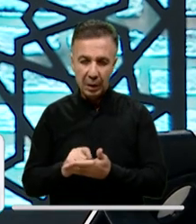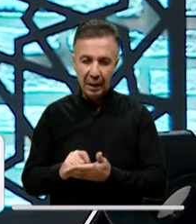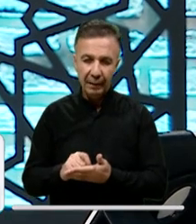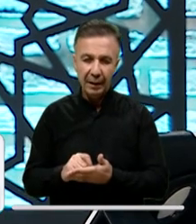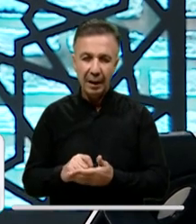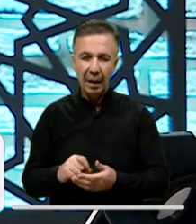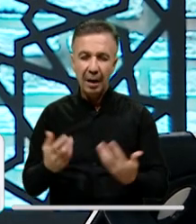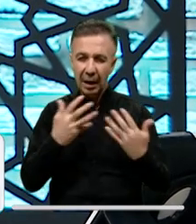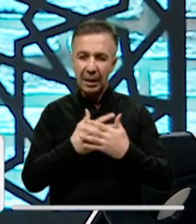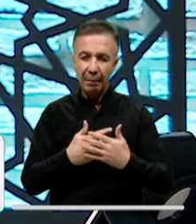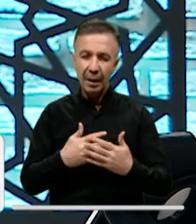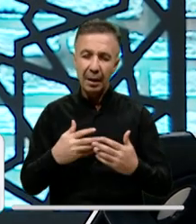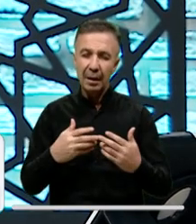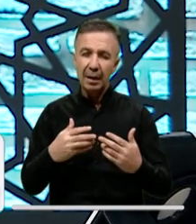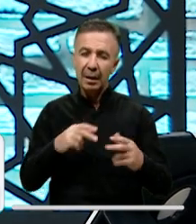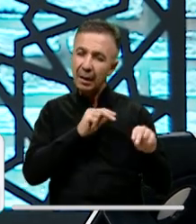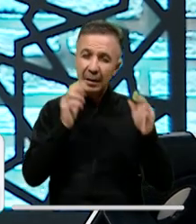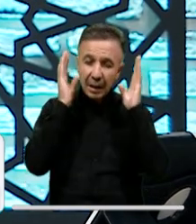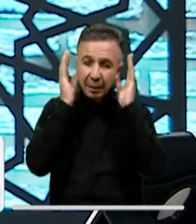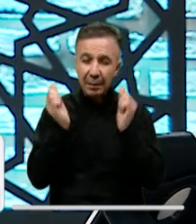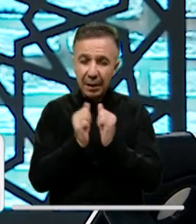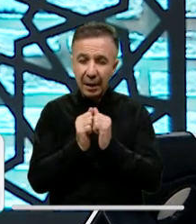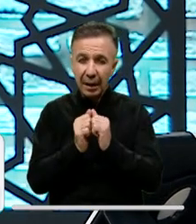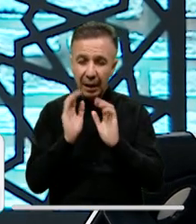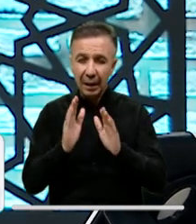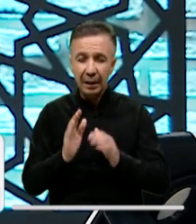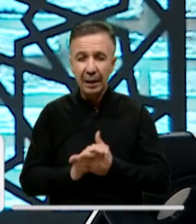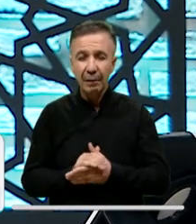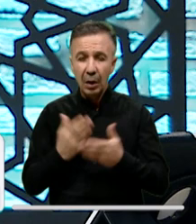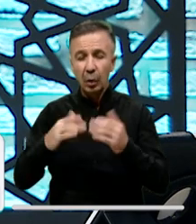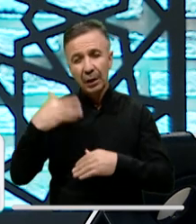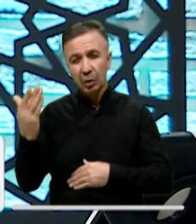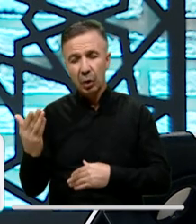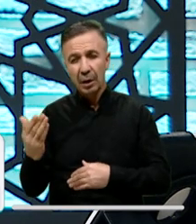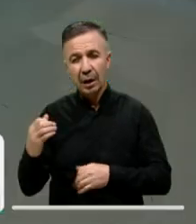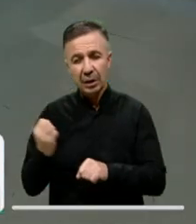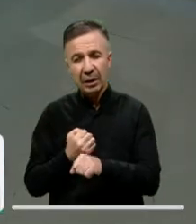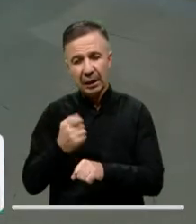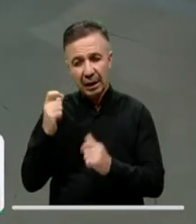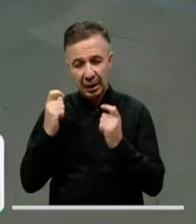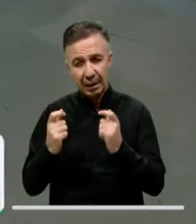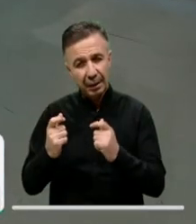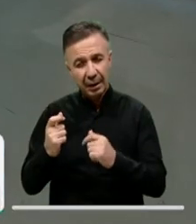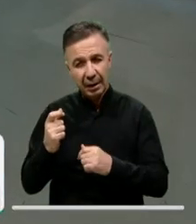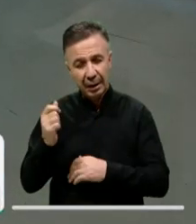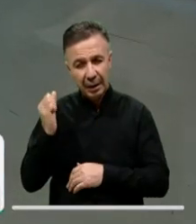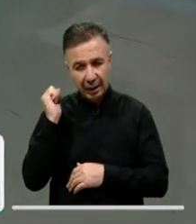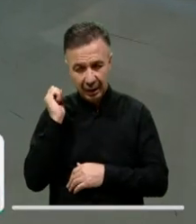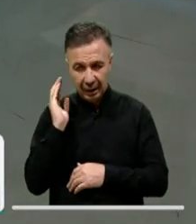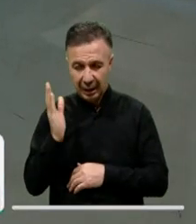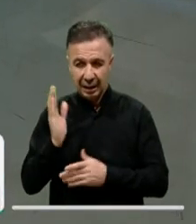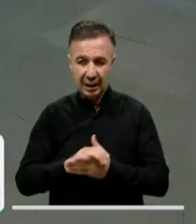kıldık. Duadan sonra da şeytan taşlamaya doğru, Mina'ya doğru yola çıktık. Bazıları diyor ki Müzdelife'de bir gece kalmak